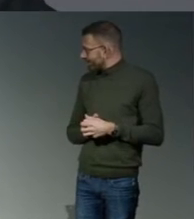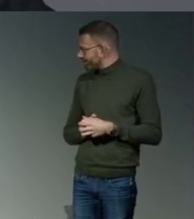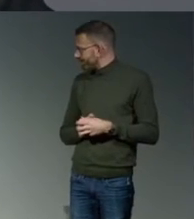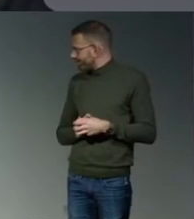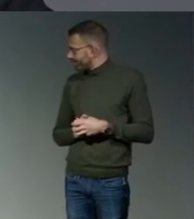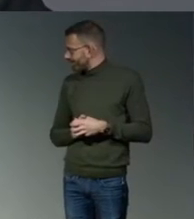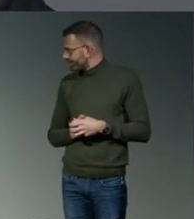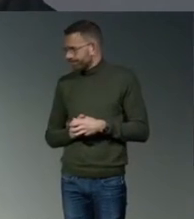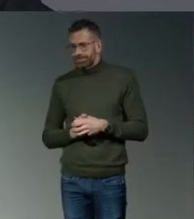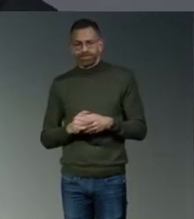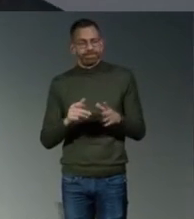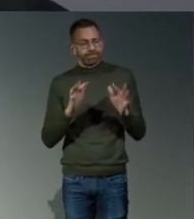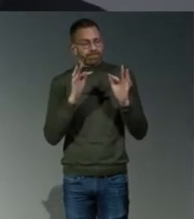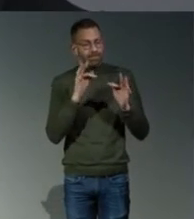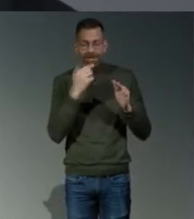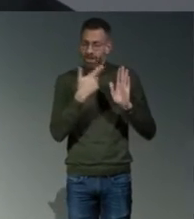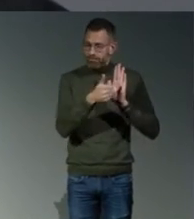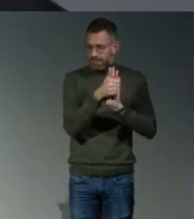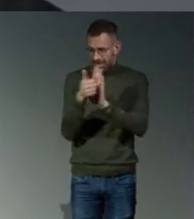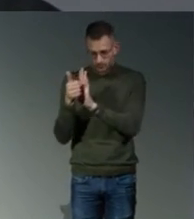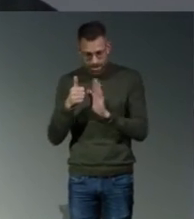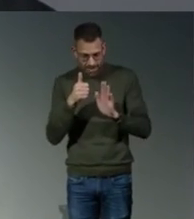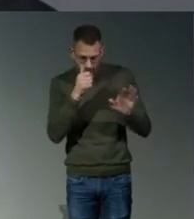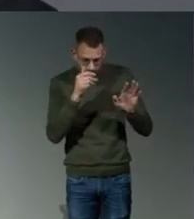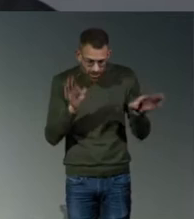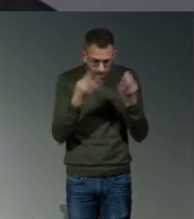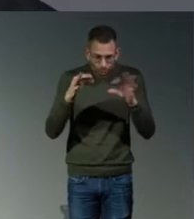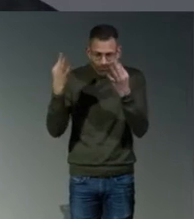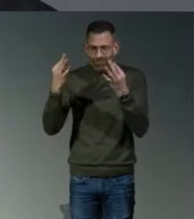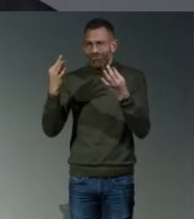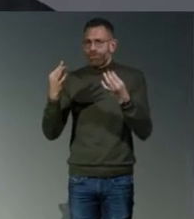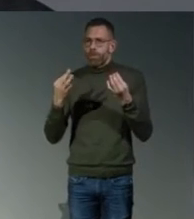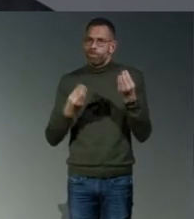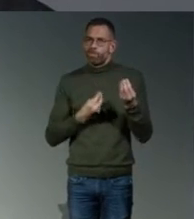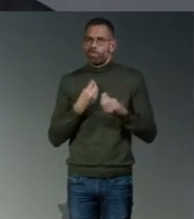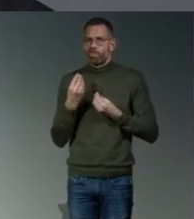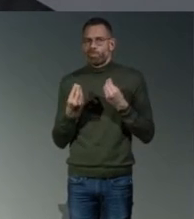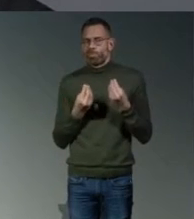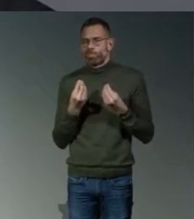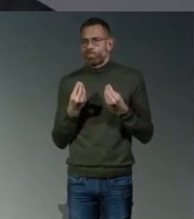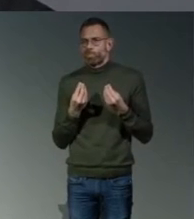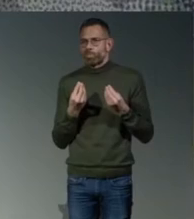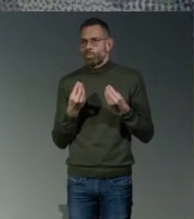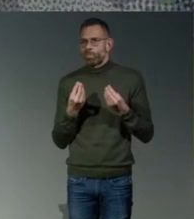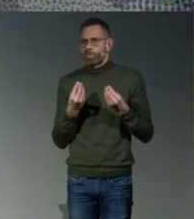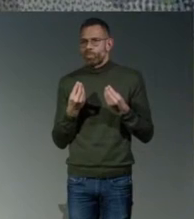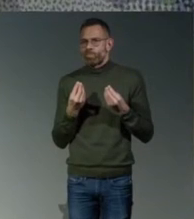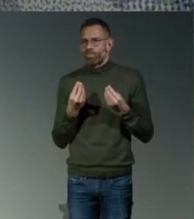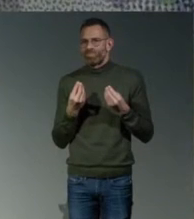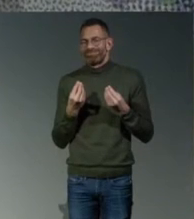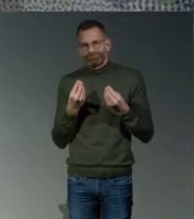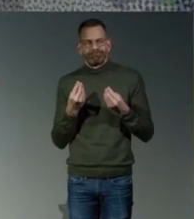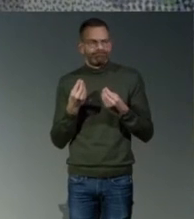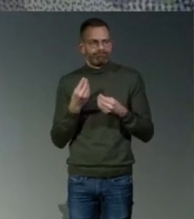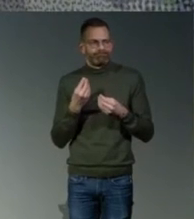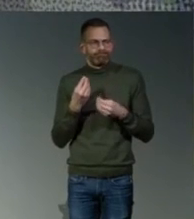En ce qui concerne la difficulté à trouver les personnages, j'aurais du mal à dire, parce que